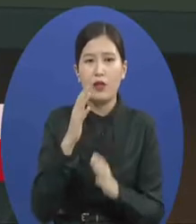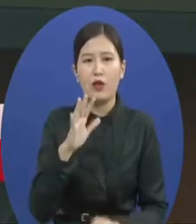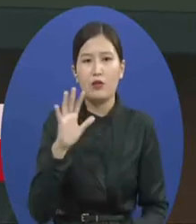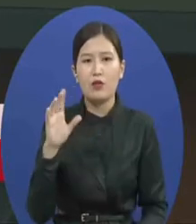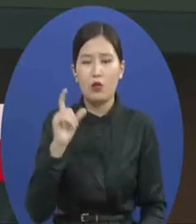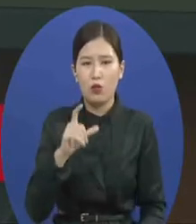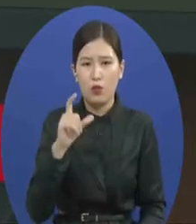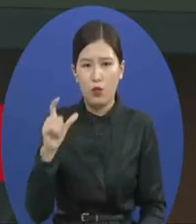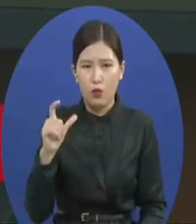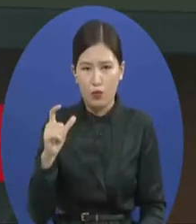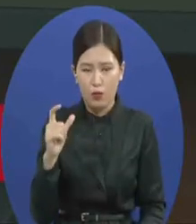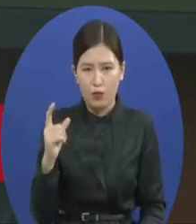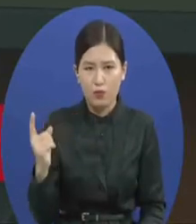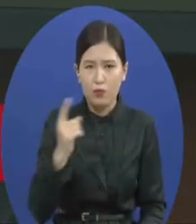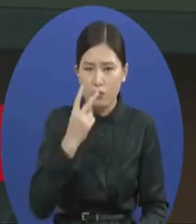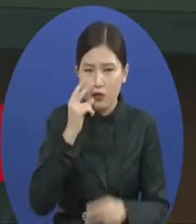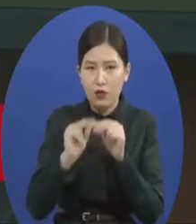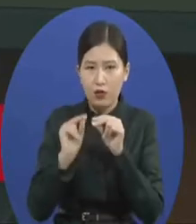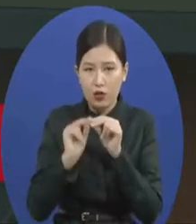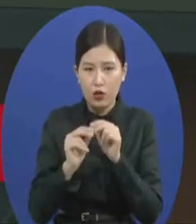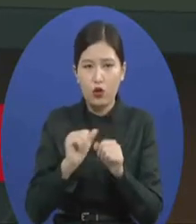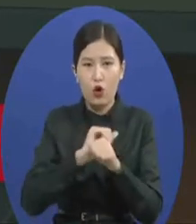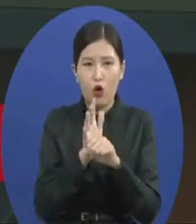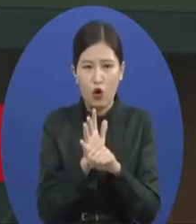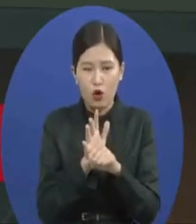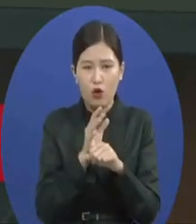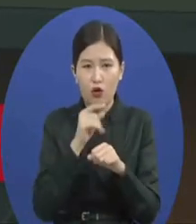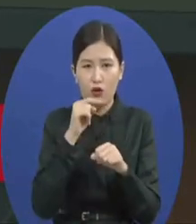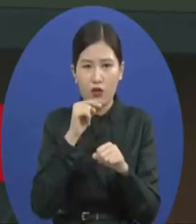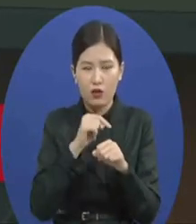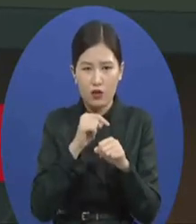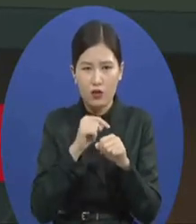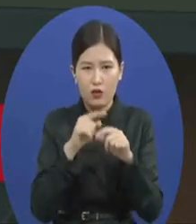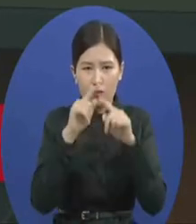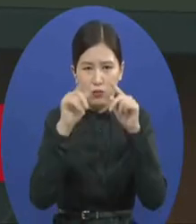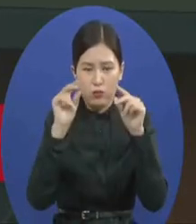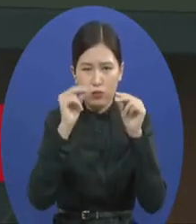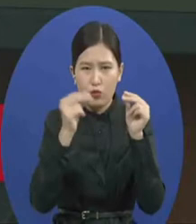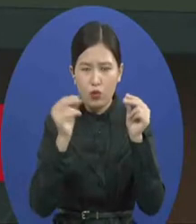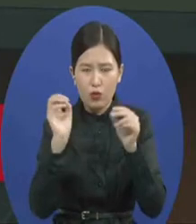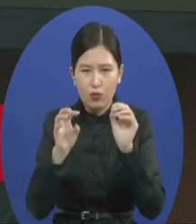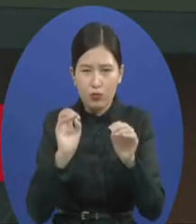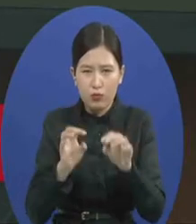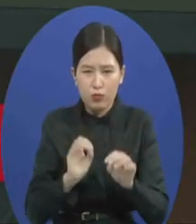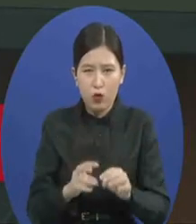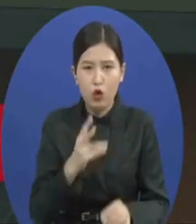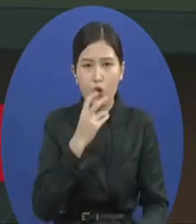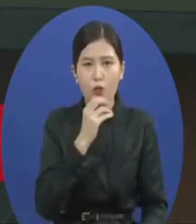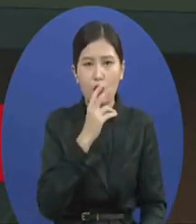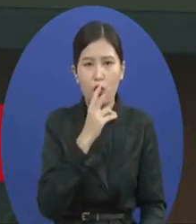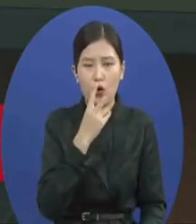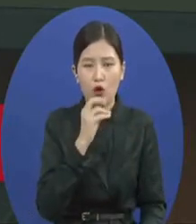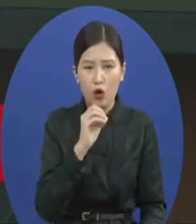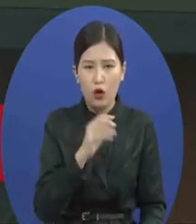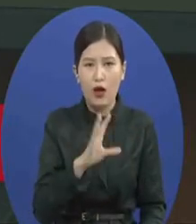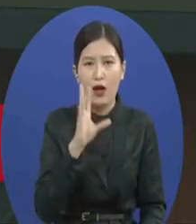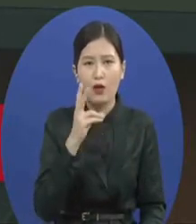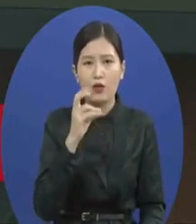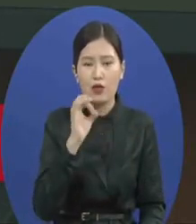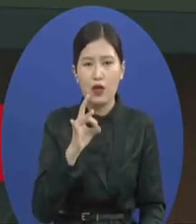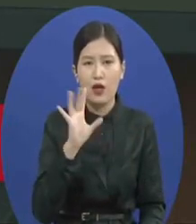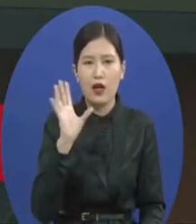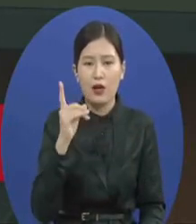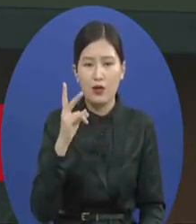хяналт шинжилгээнд хамруулад байна. COVID-19-ийн тархалтын динамик зураглалаар 2020 оны 12 дугаар сарын 11-ний өдрөө хөл